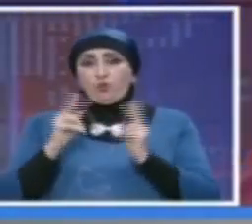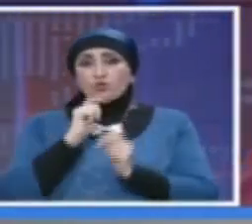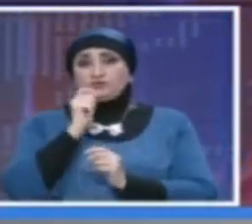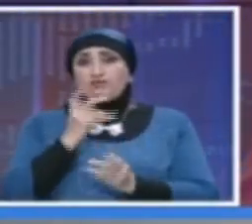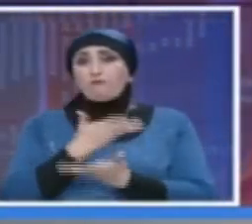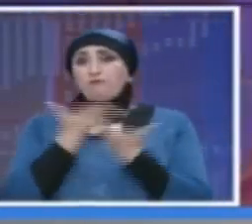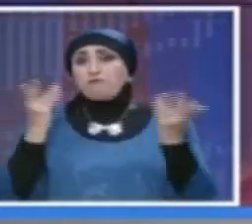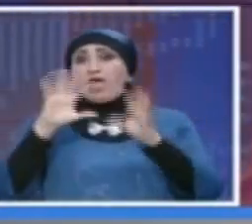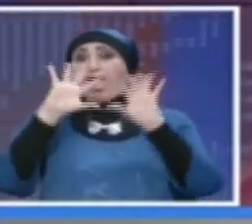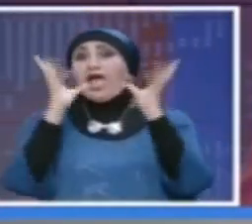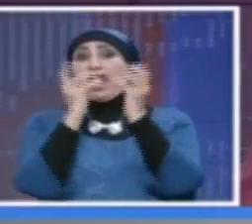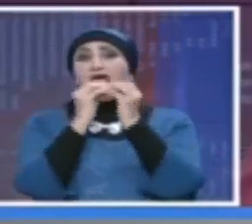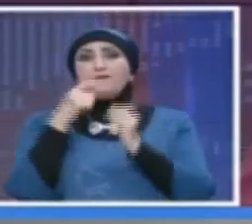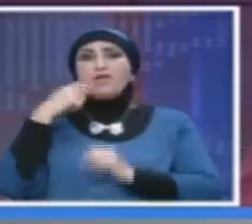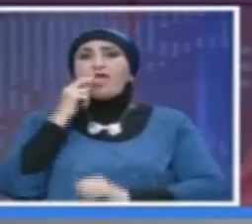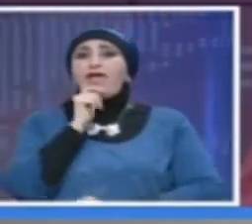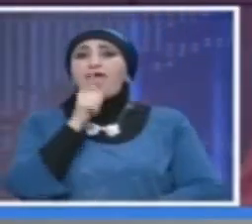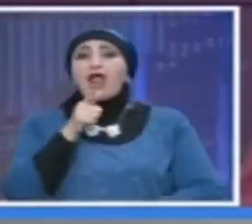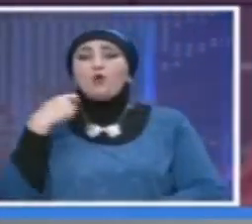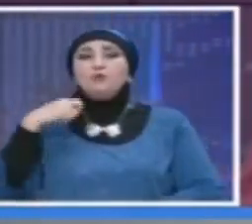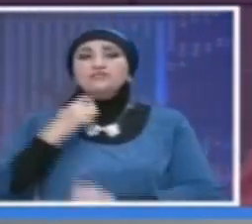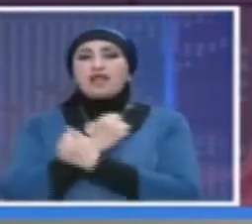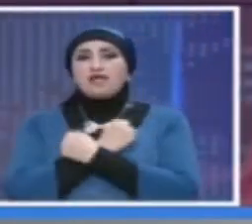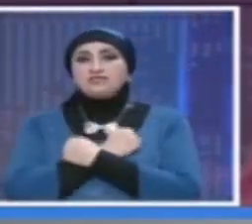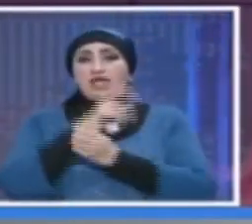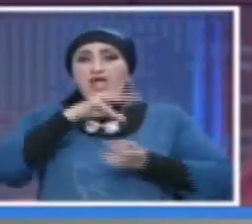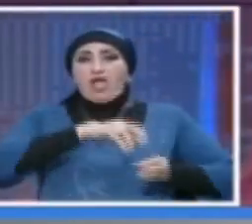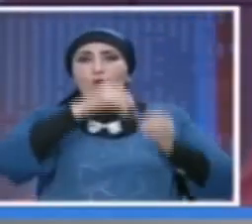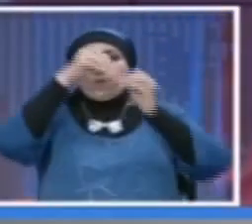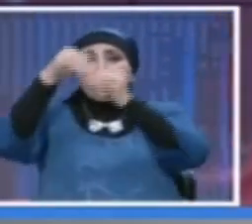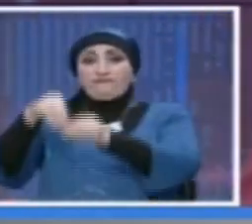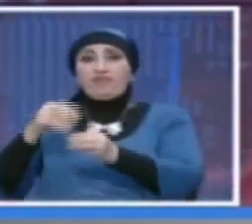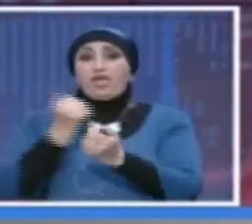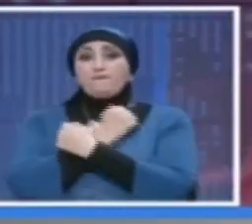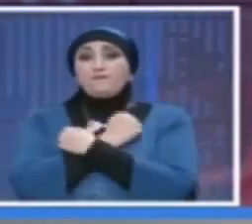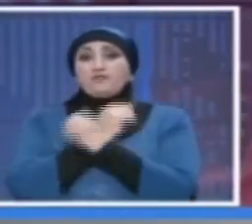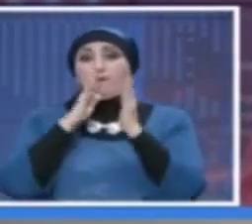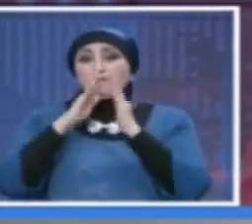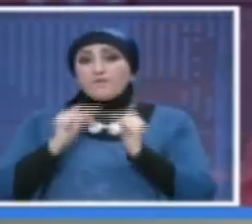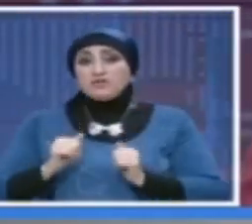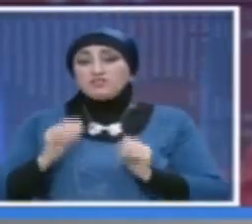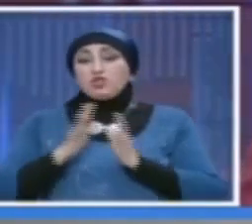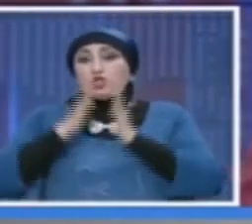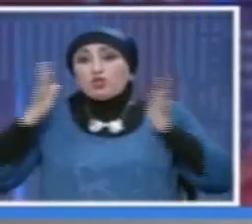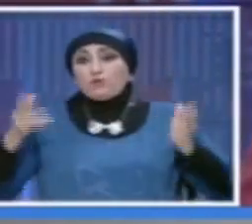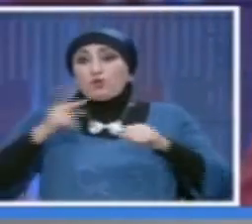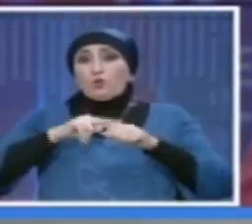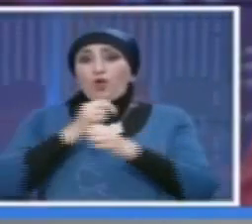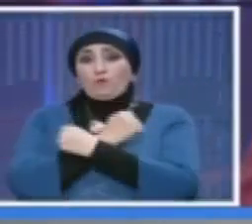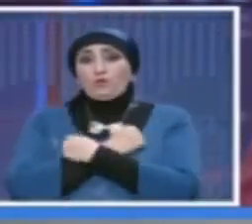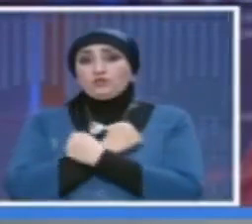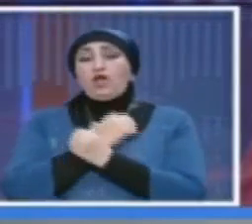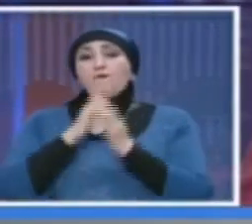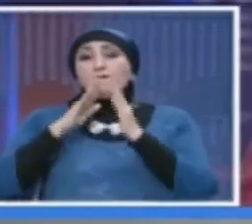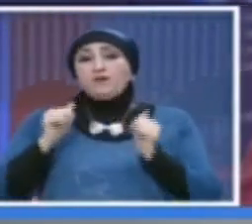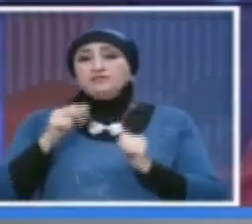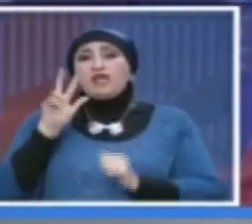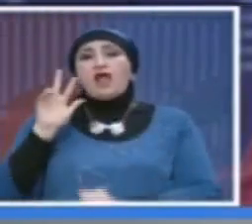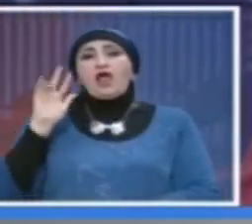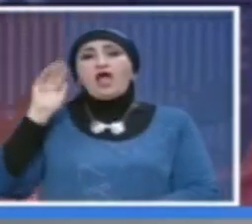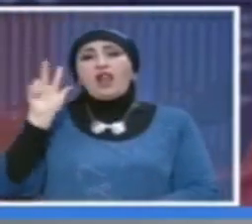عالمي قال وزير الأثار إنه سيتم نقل الكشف الجديد إلى المتحف المصري الكبير والمتحف القومي